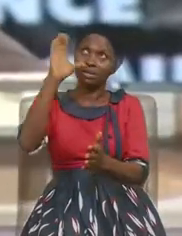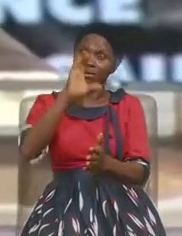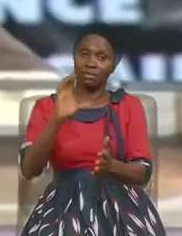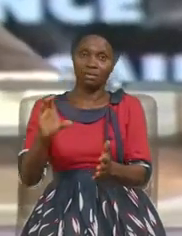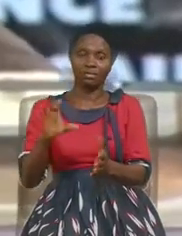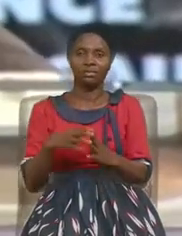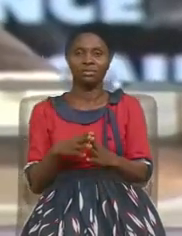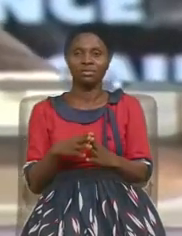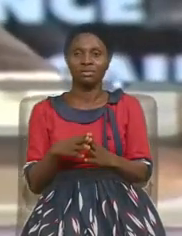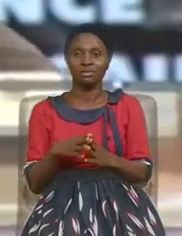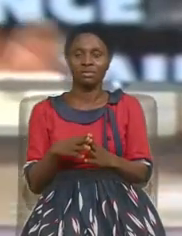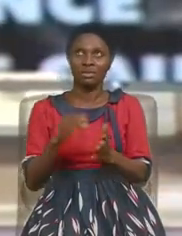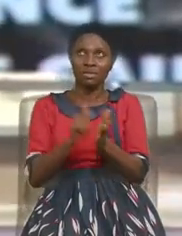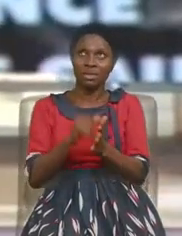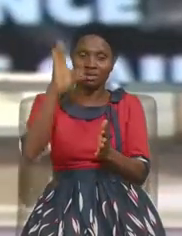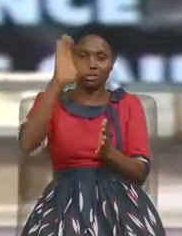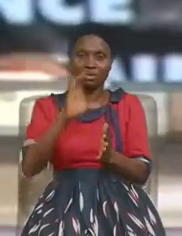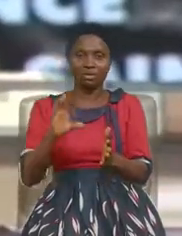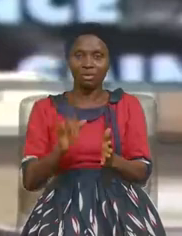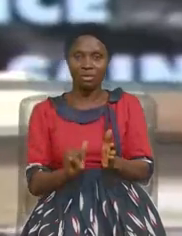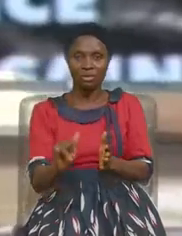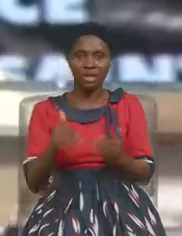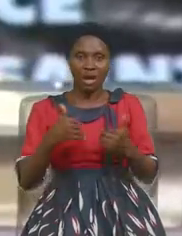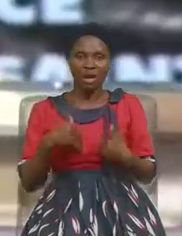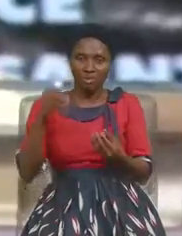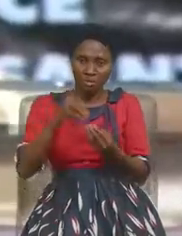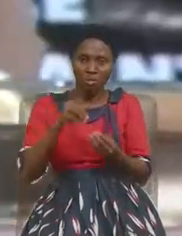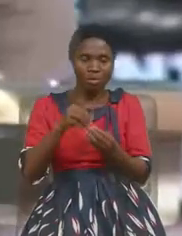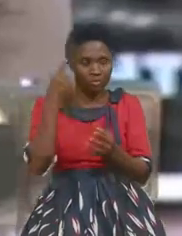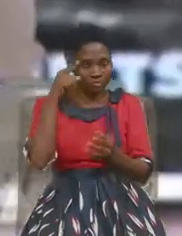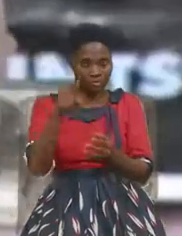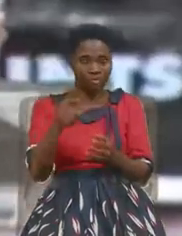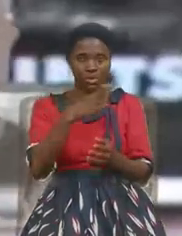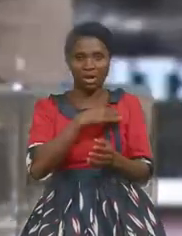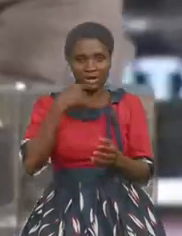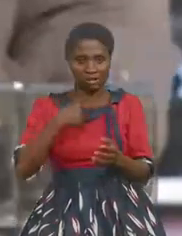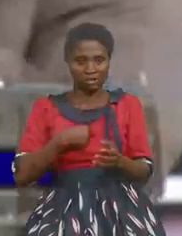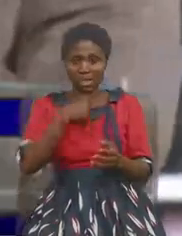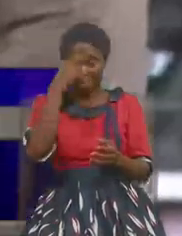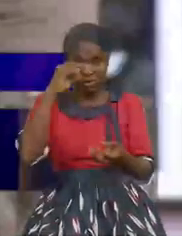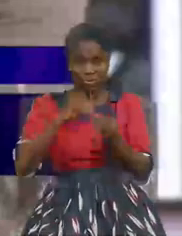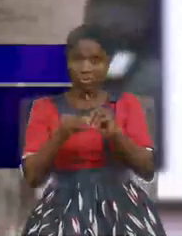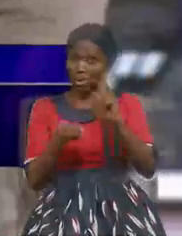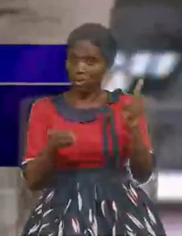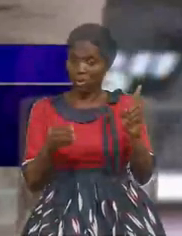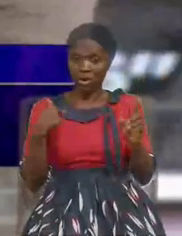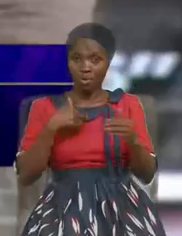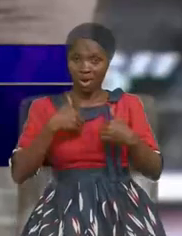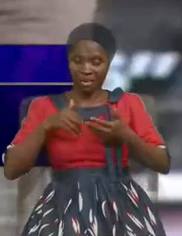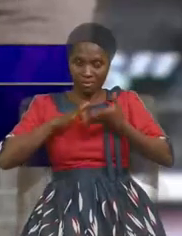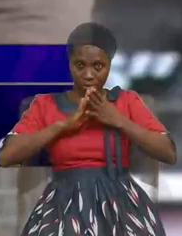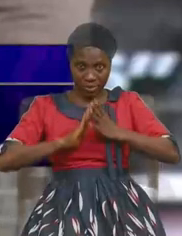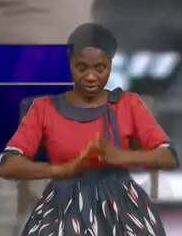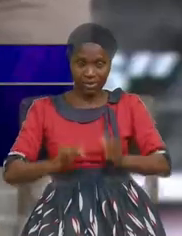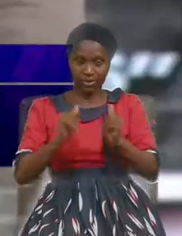pour toi. Cette croix a beaucoup de choses en réserve pour moi. Premièrement, nous avons la paix avec Dieu.